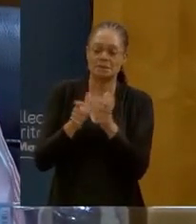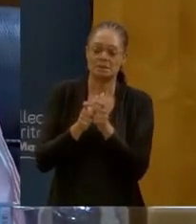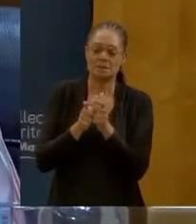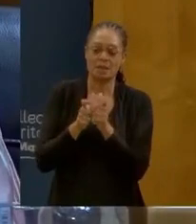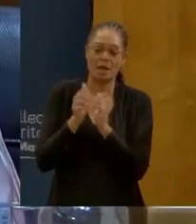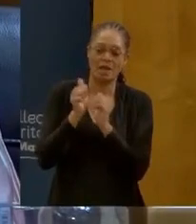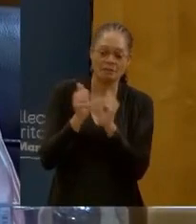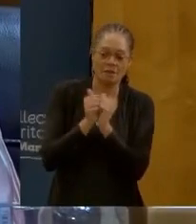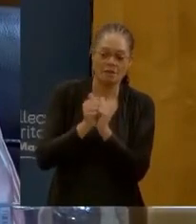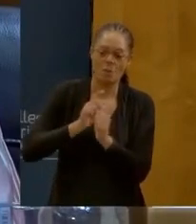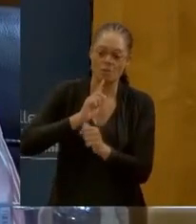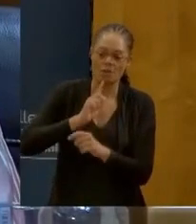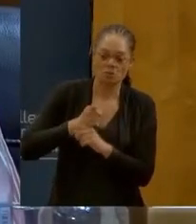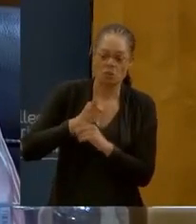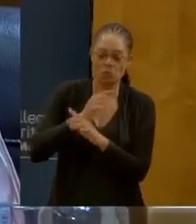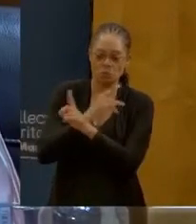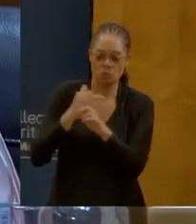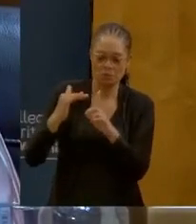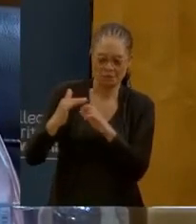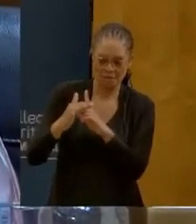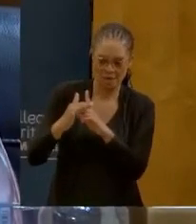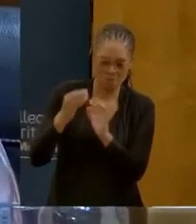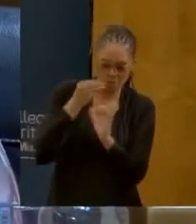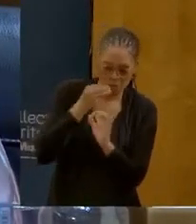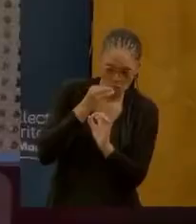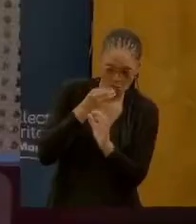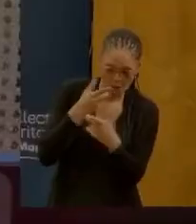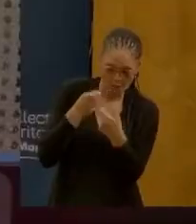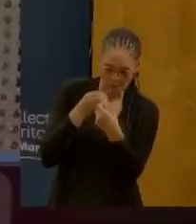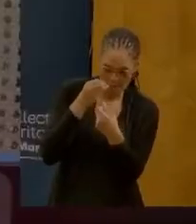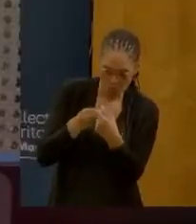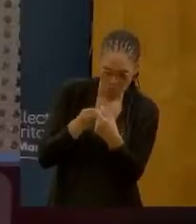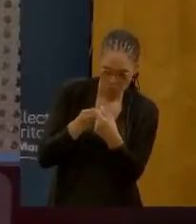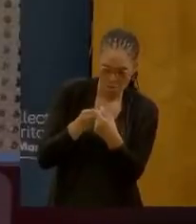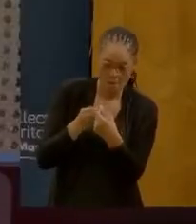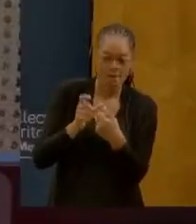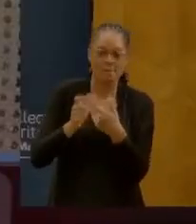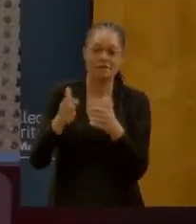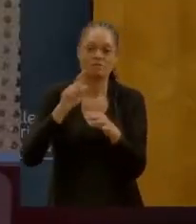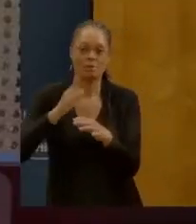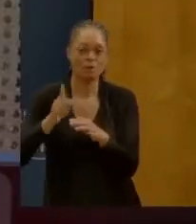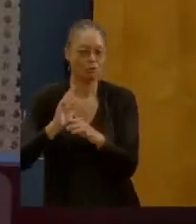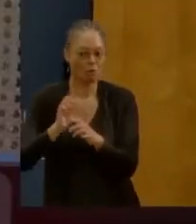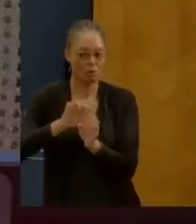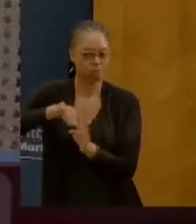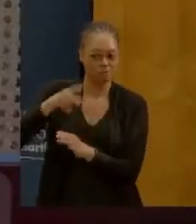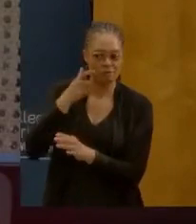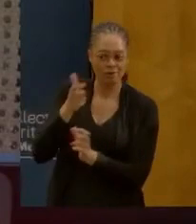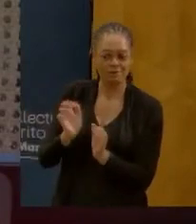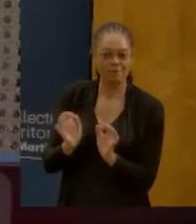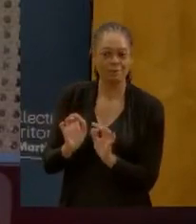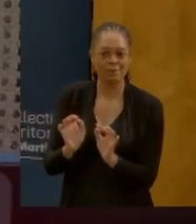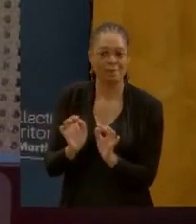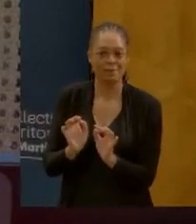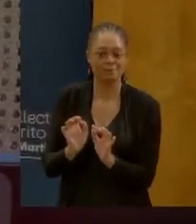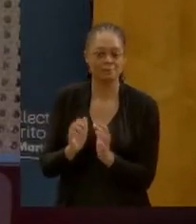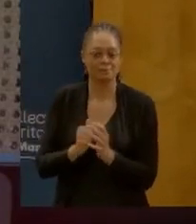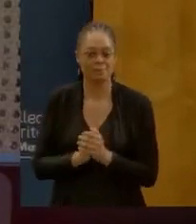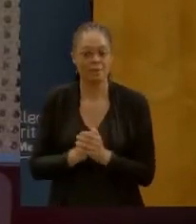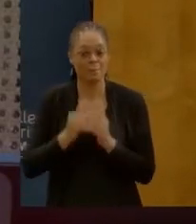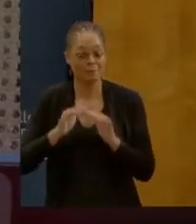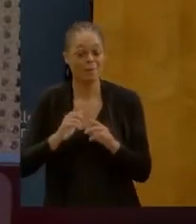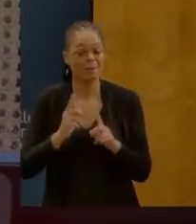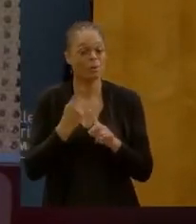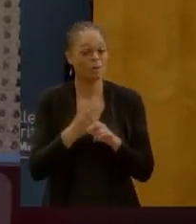sociales avant de faire les commandes. Or, le Code des marchés publics prévoit que non seulement on